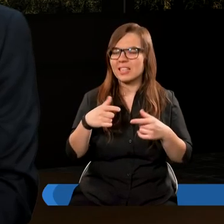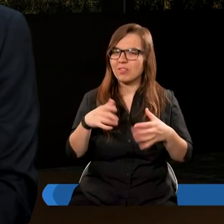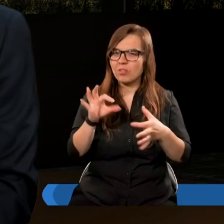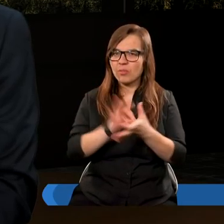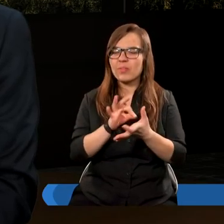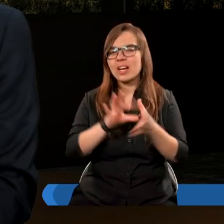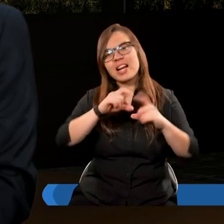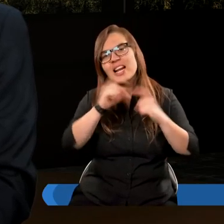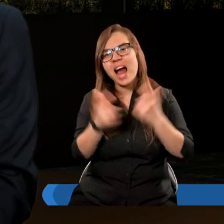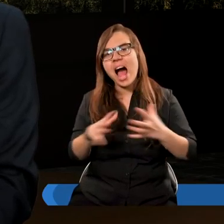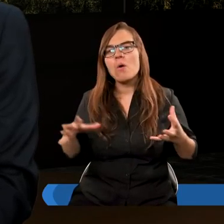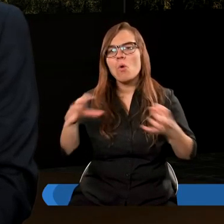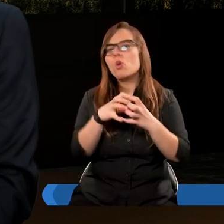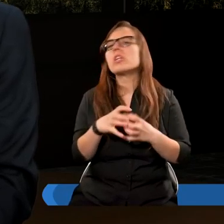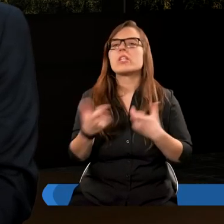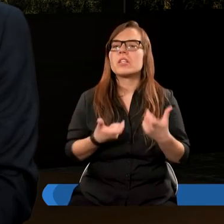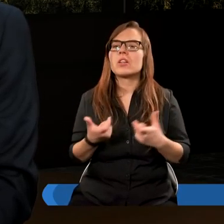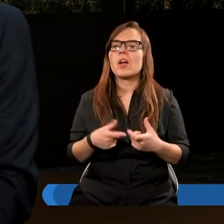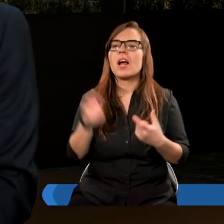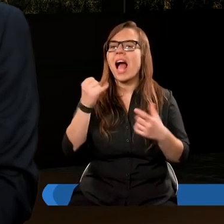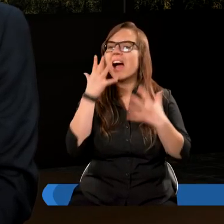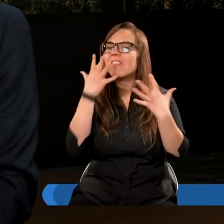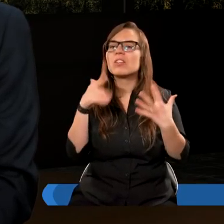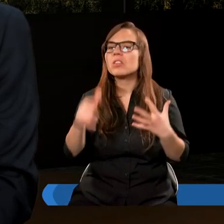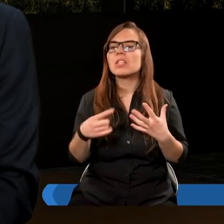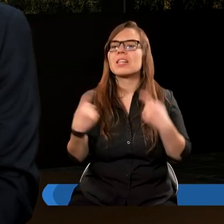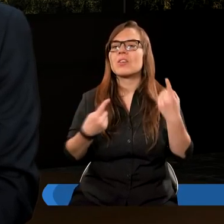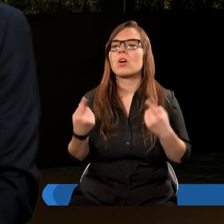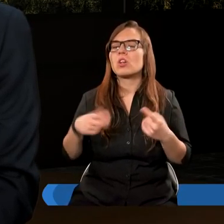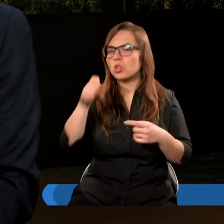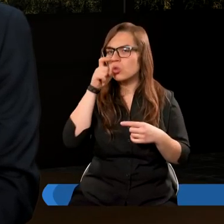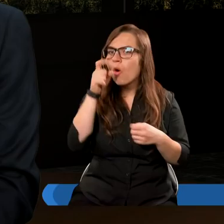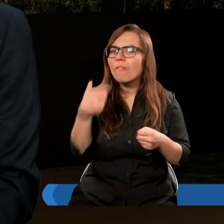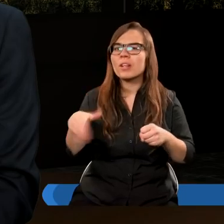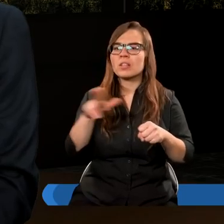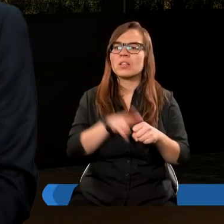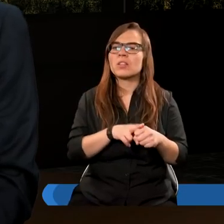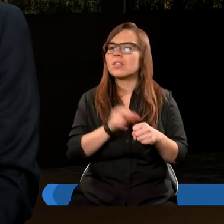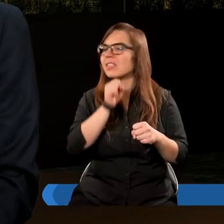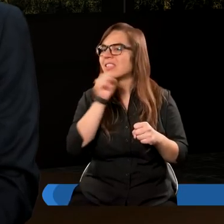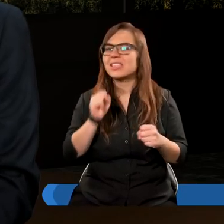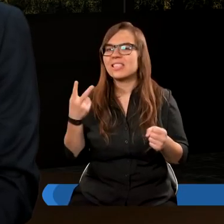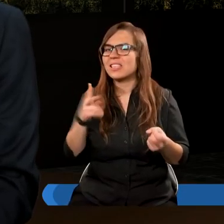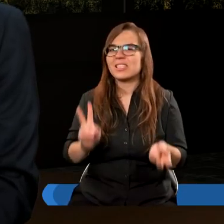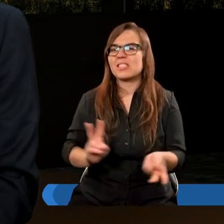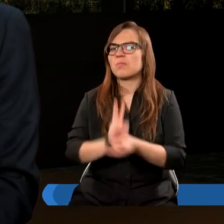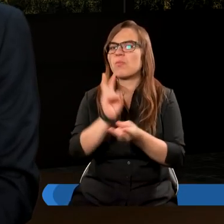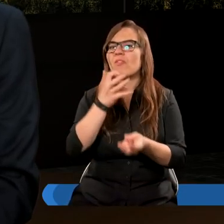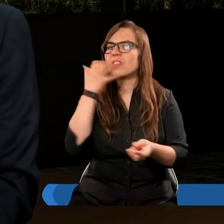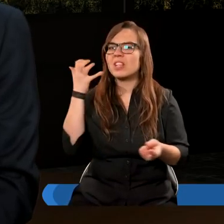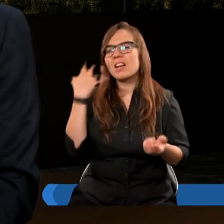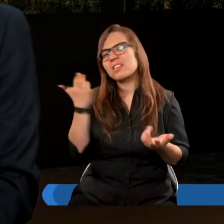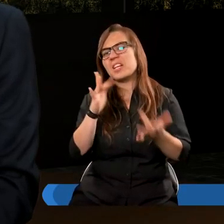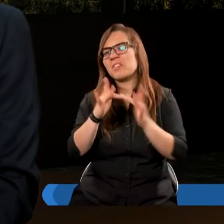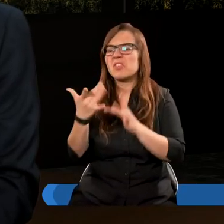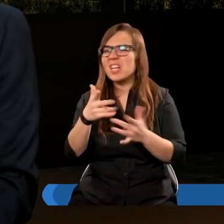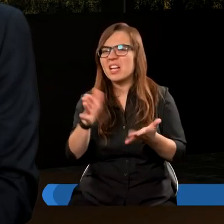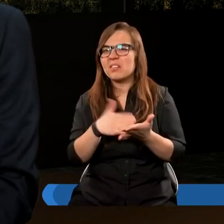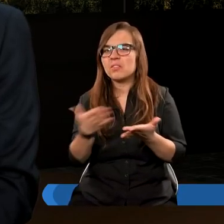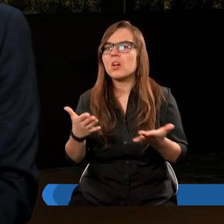niezwykłą całość, ale mniej więcej tak to wyglądało, że człowiek, którego nigdy nie spotkałem wcześniej, gdzieś w internecie,